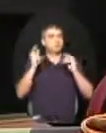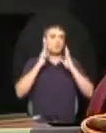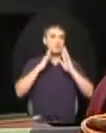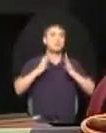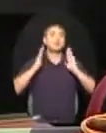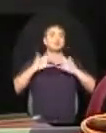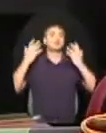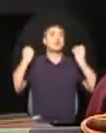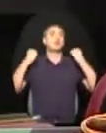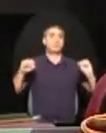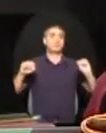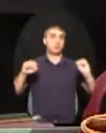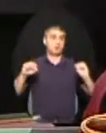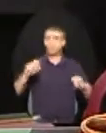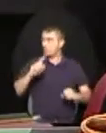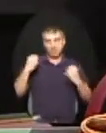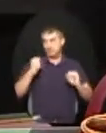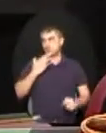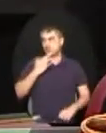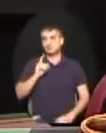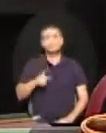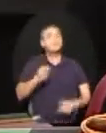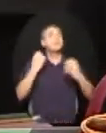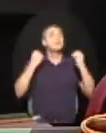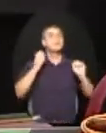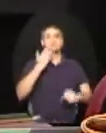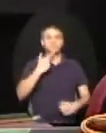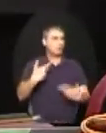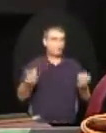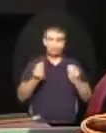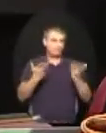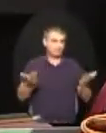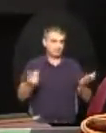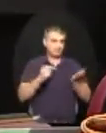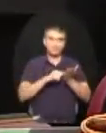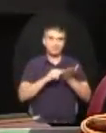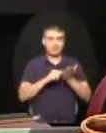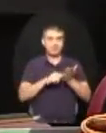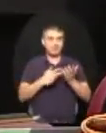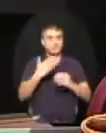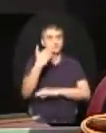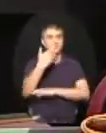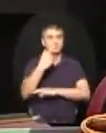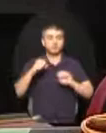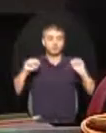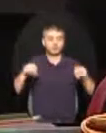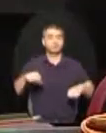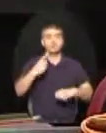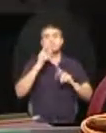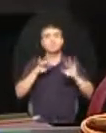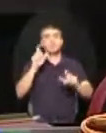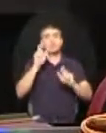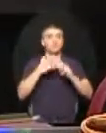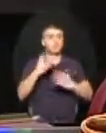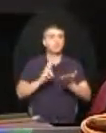מאמינה גדולה בדמוקרטיה. לא בדמוקרטיה ישראלית. בדמוקרטיה ישראלית אין דבר כזה, משום שמדינה ששולטת על מיליוני